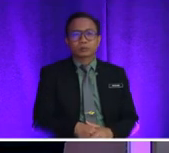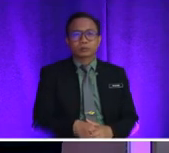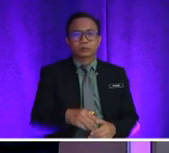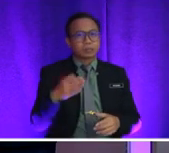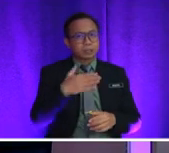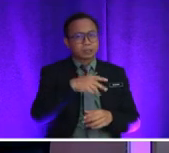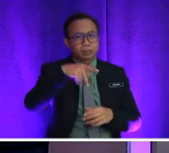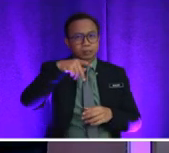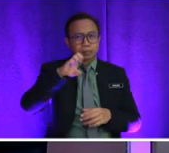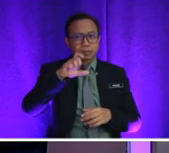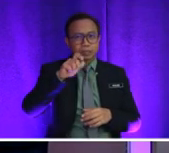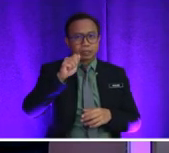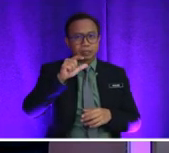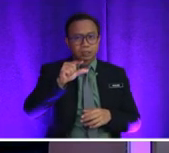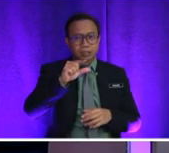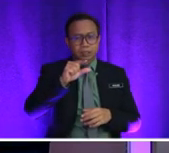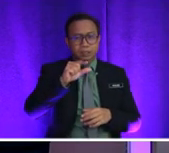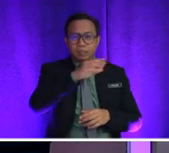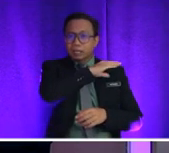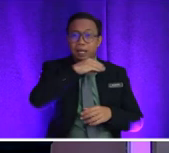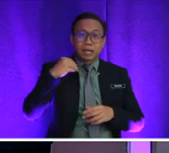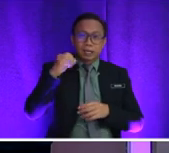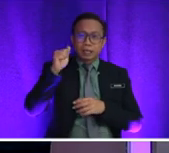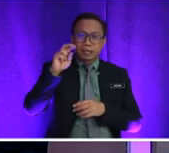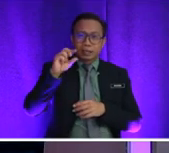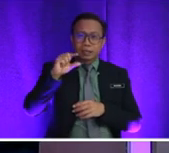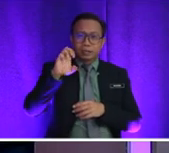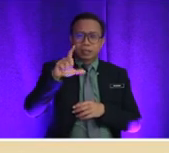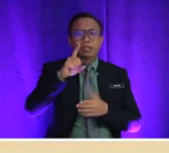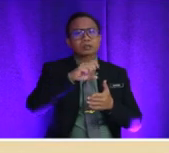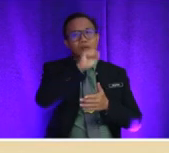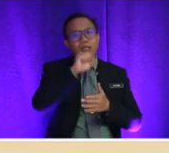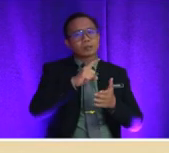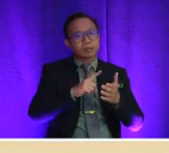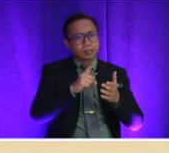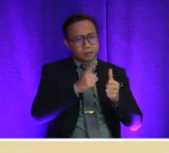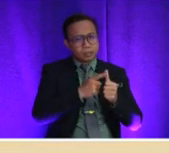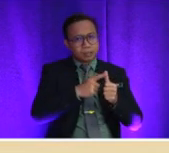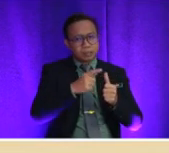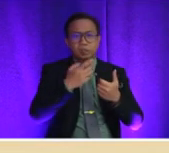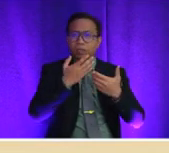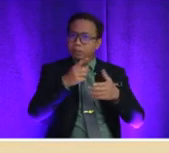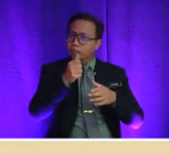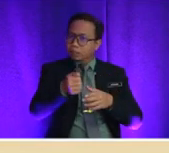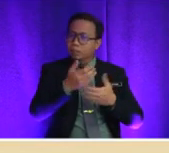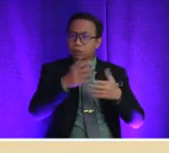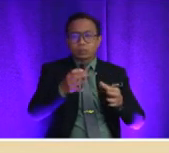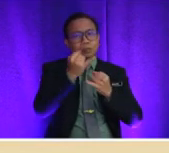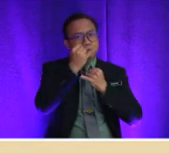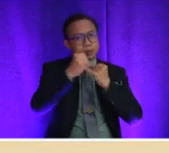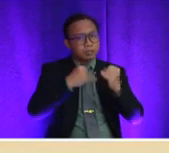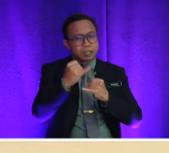dan juga ikan Angel Oke Baik seolah yang pertama anda telah berjaya membiaya ikan Plaga di kawasan terbuka